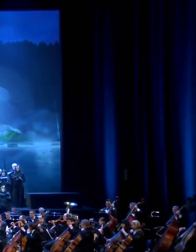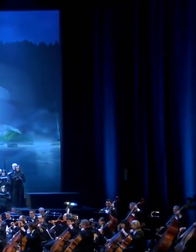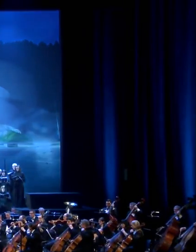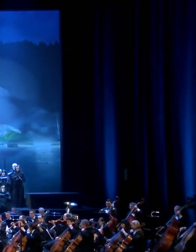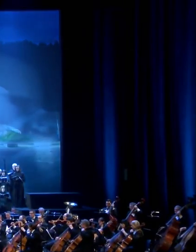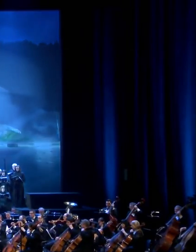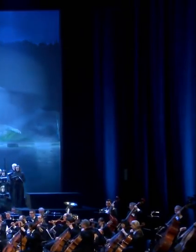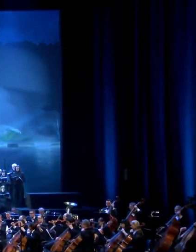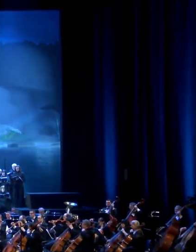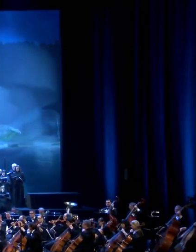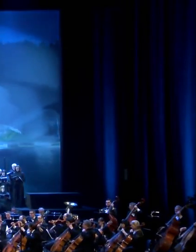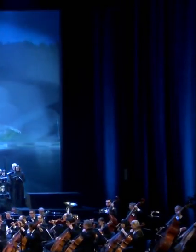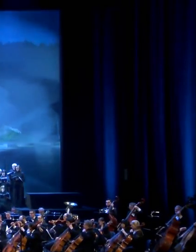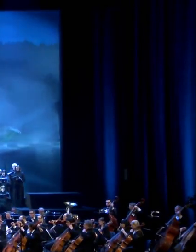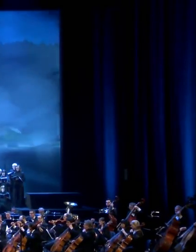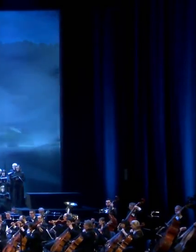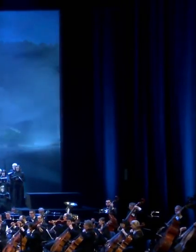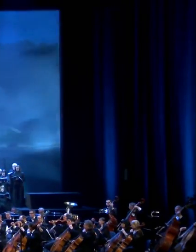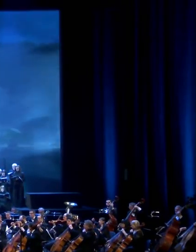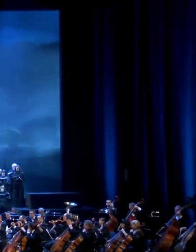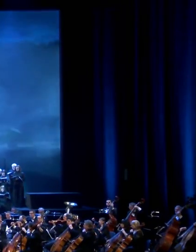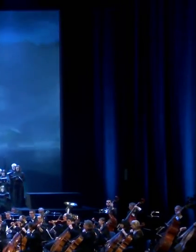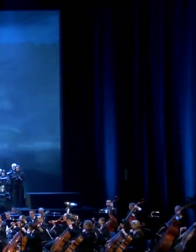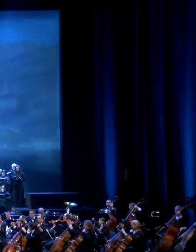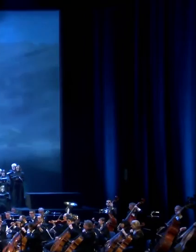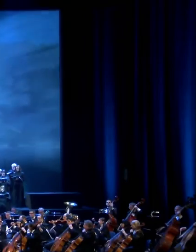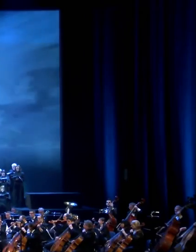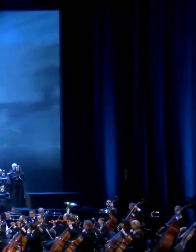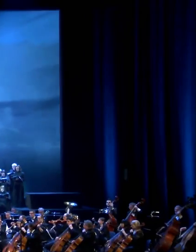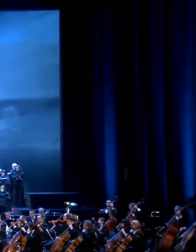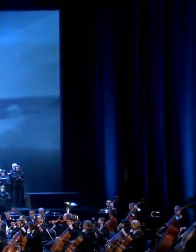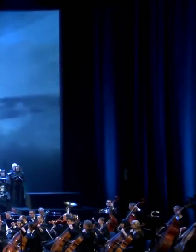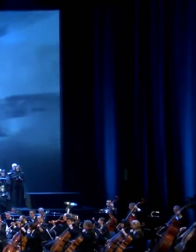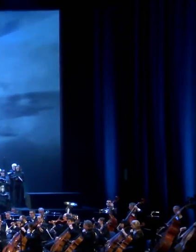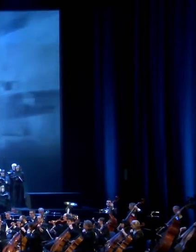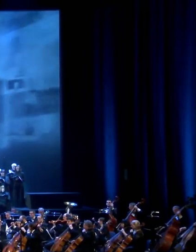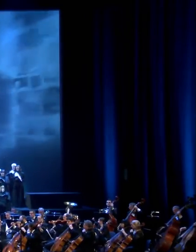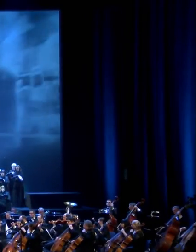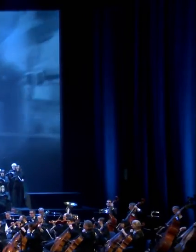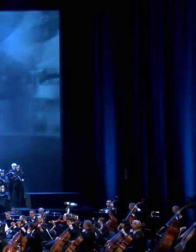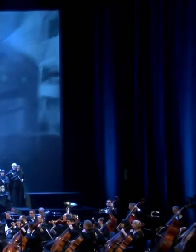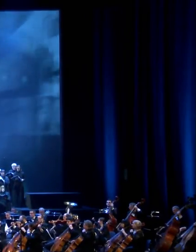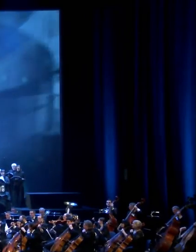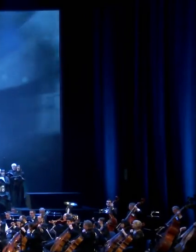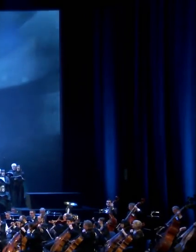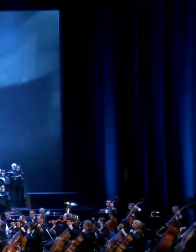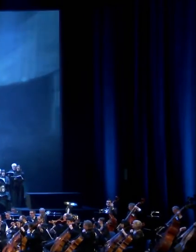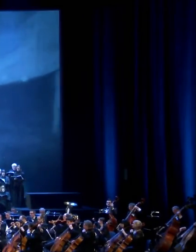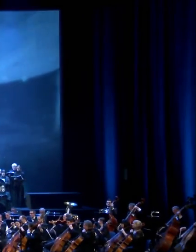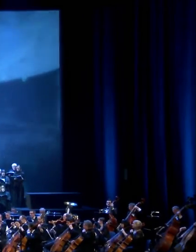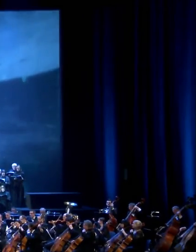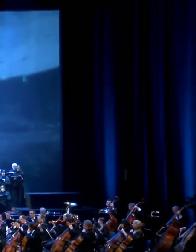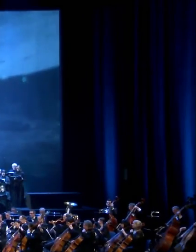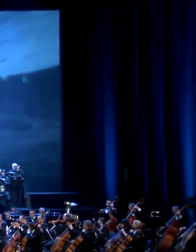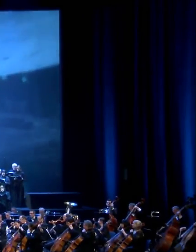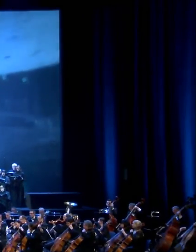Razvoz! Na kost! Na kost! Razkost! Razkost! Na meso! Na meso!